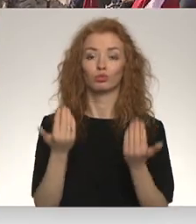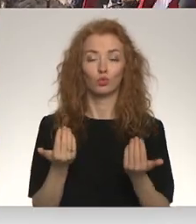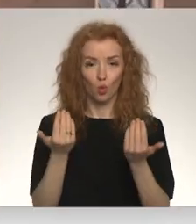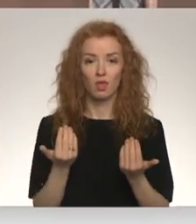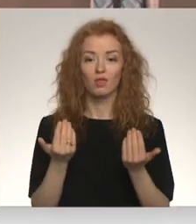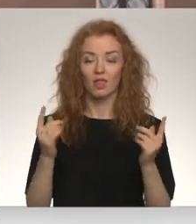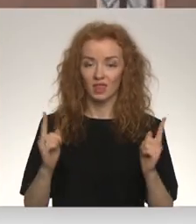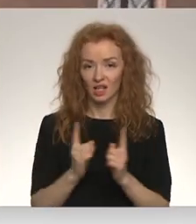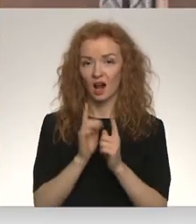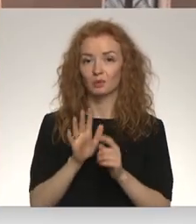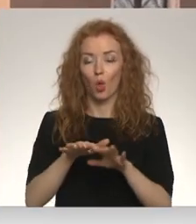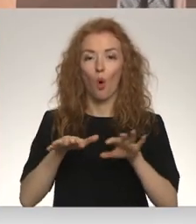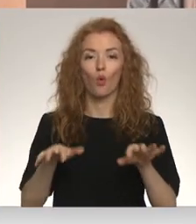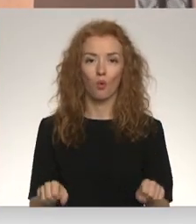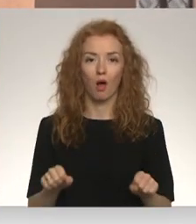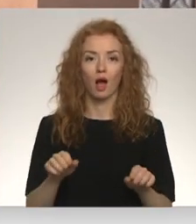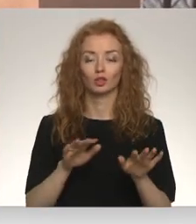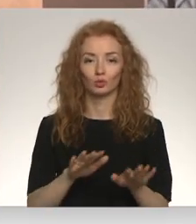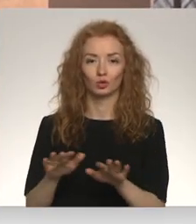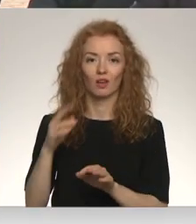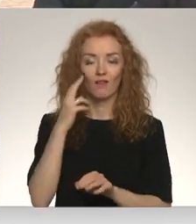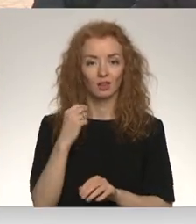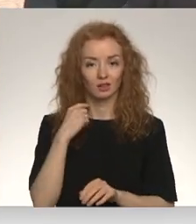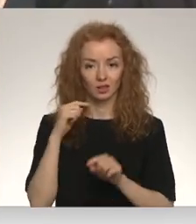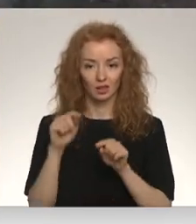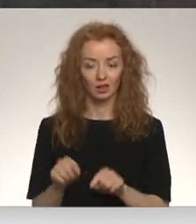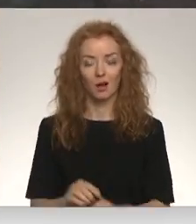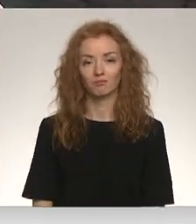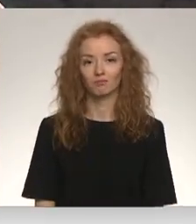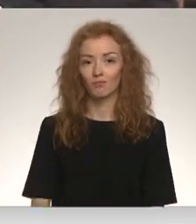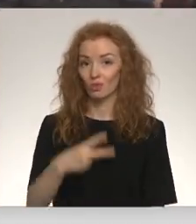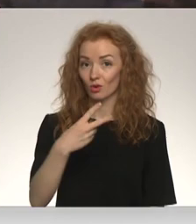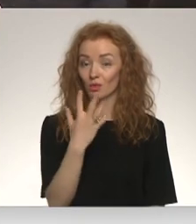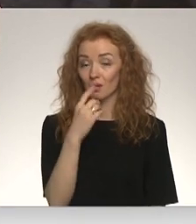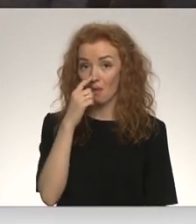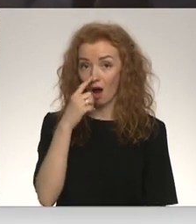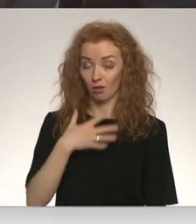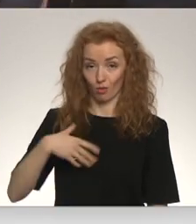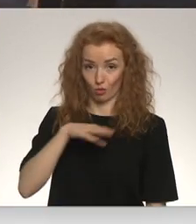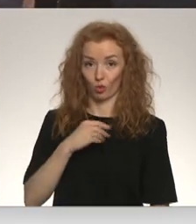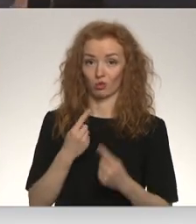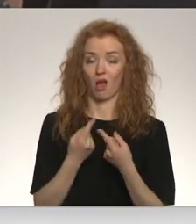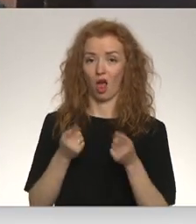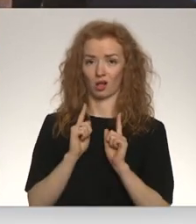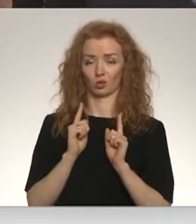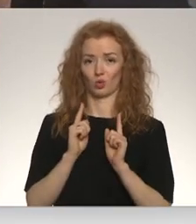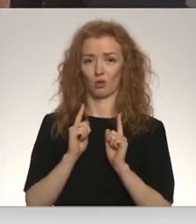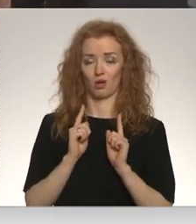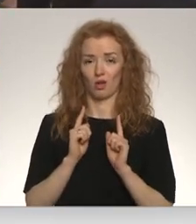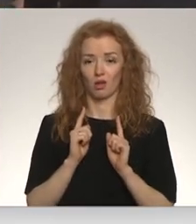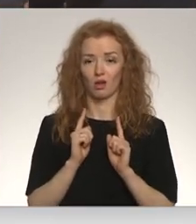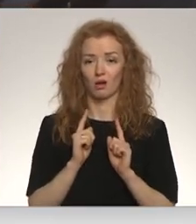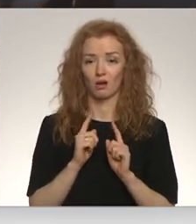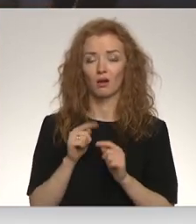ierasts satikās pie okupācijas muzeja Vecrīgā. 25. martā no rīta mūs arestēja. Cik jums bija tad